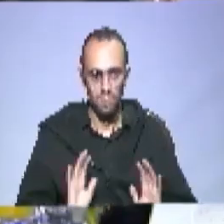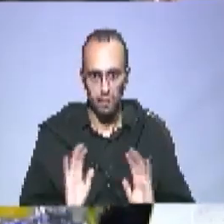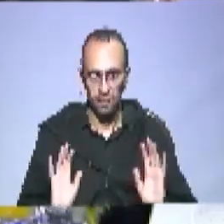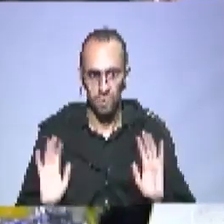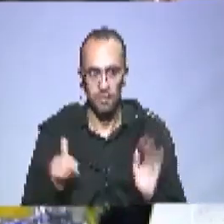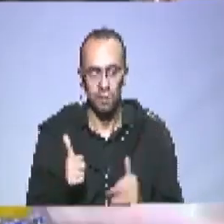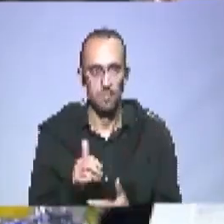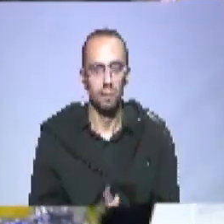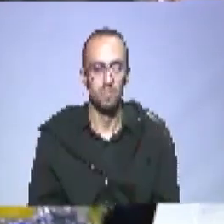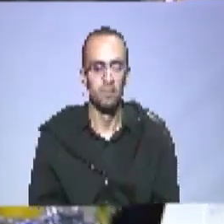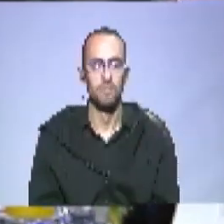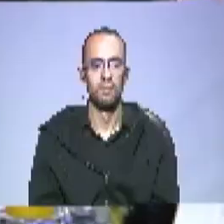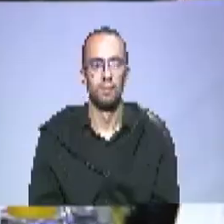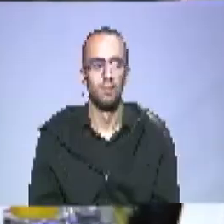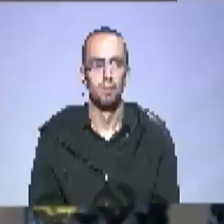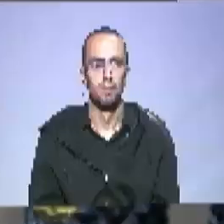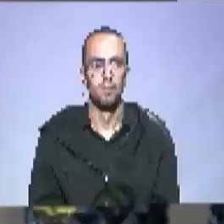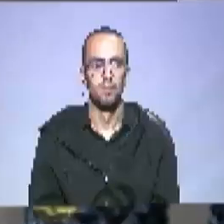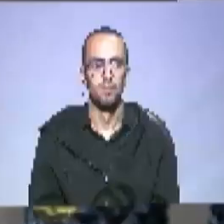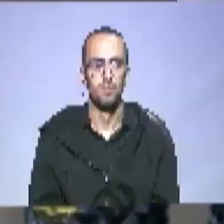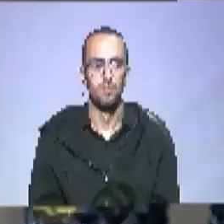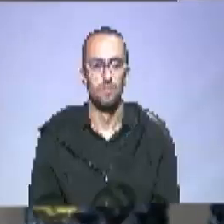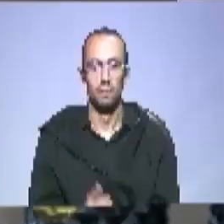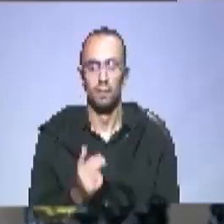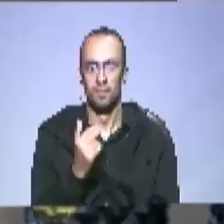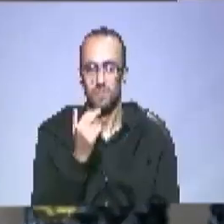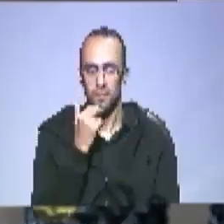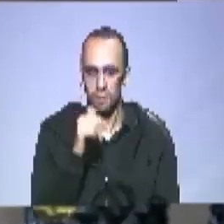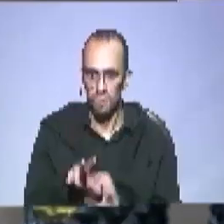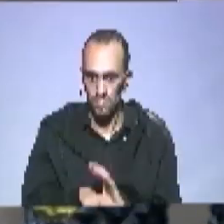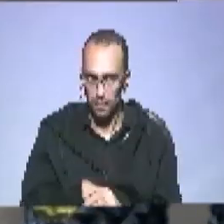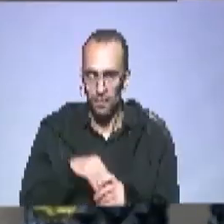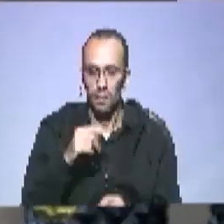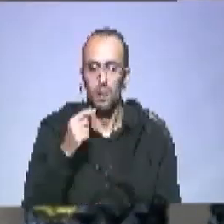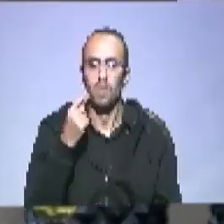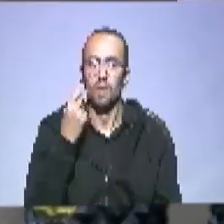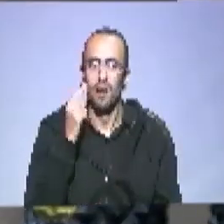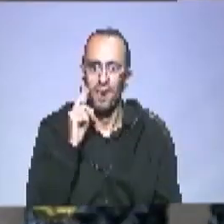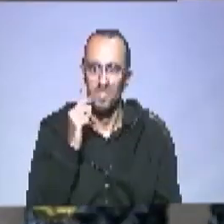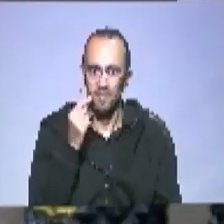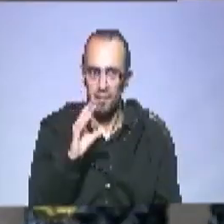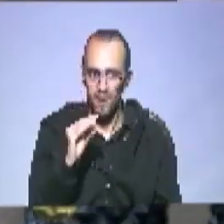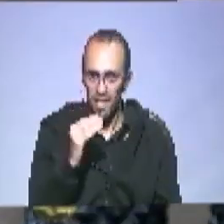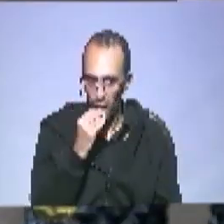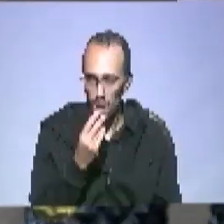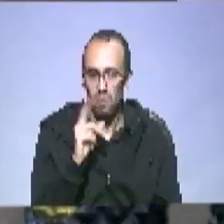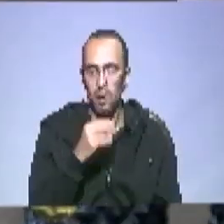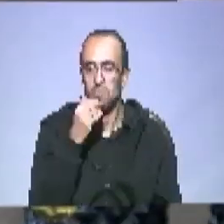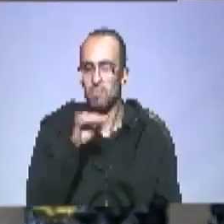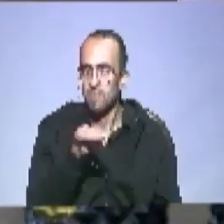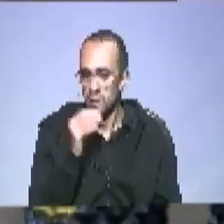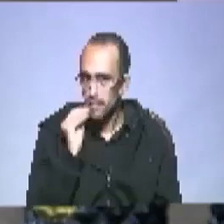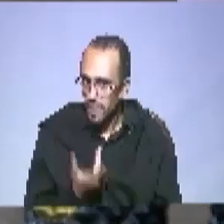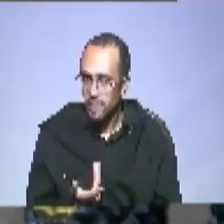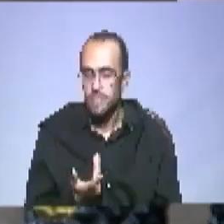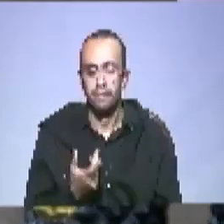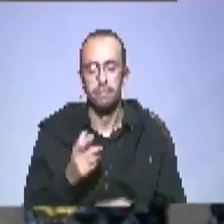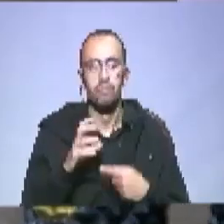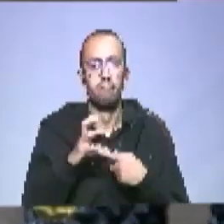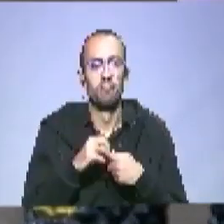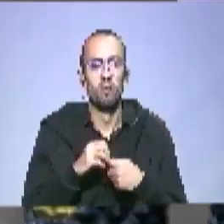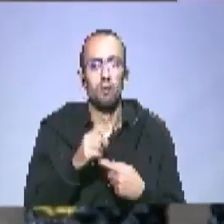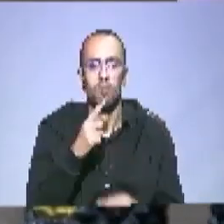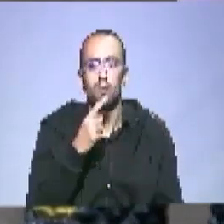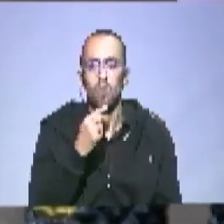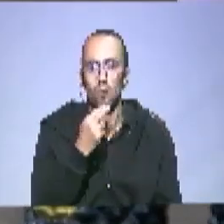تاني لا خلاص. خلاص تسلم ايدك. النهارده الشيف عمل لنا الحلو وعمل لنا الحادق، وان احنا ازاي نستخدم المشروم اللي هو